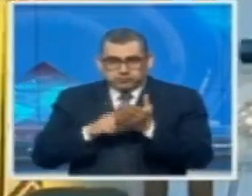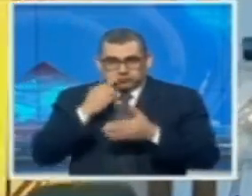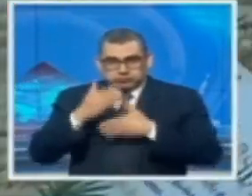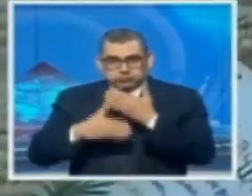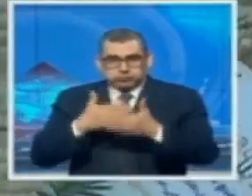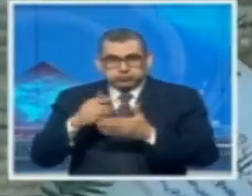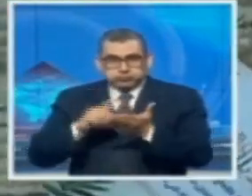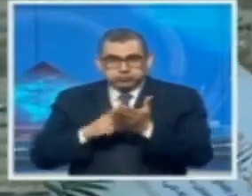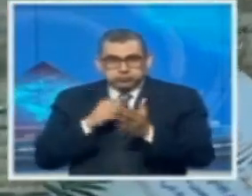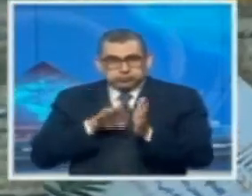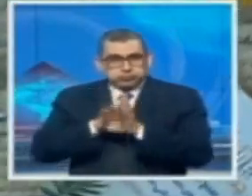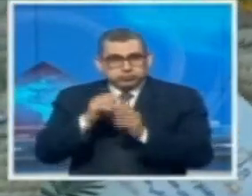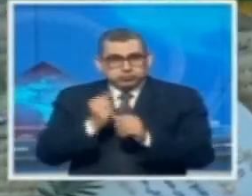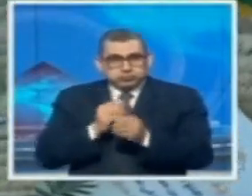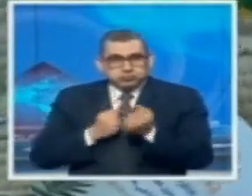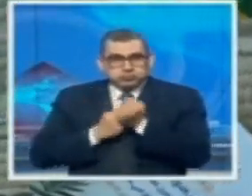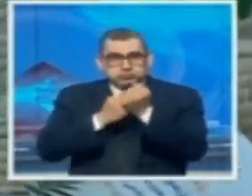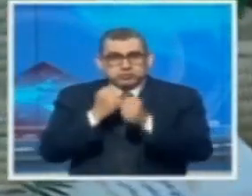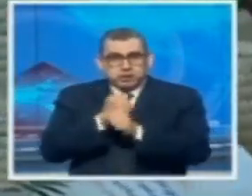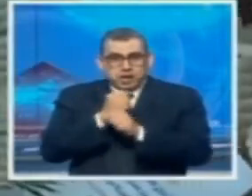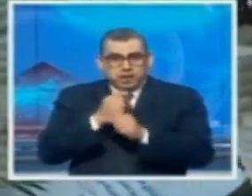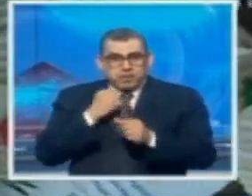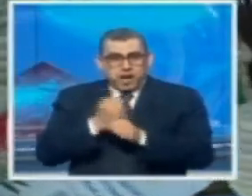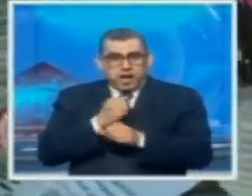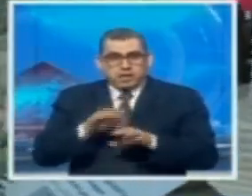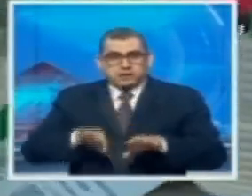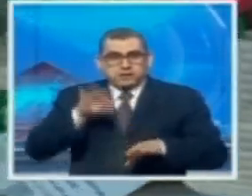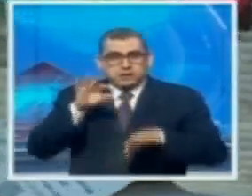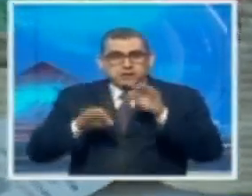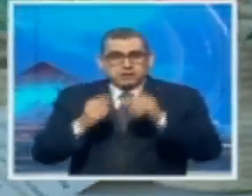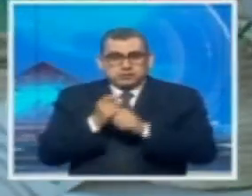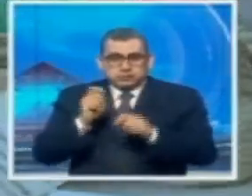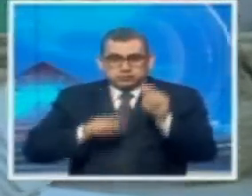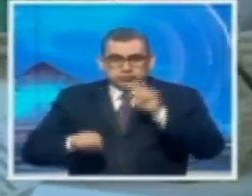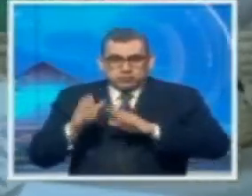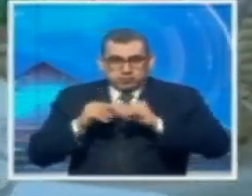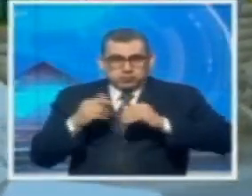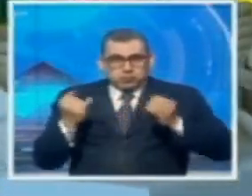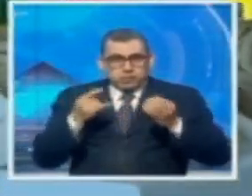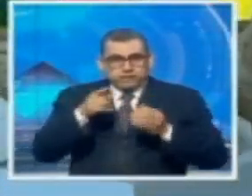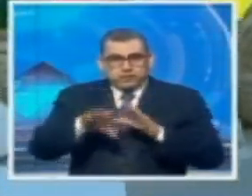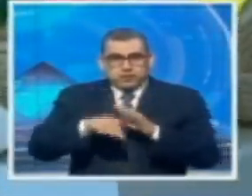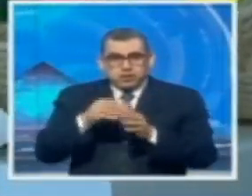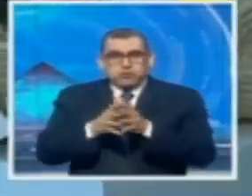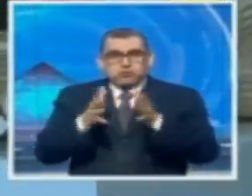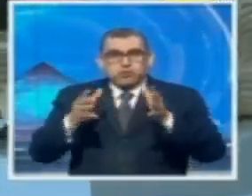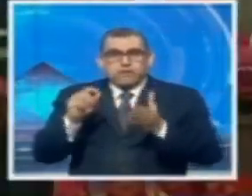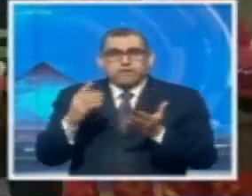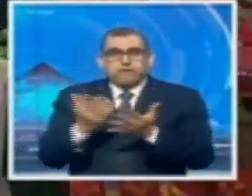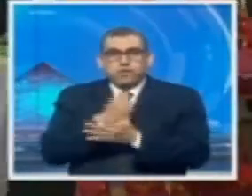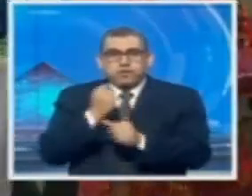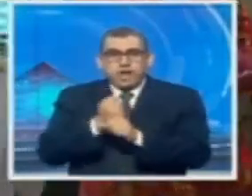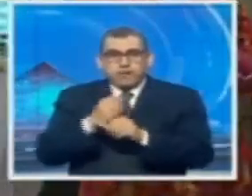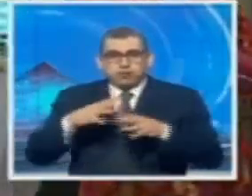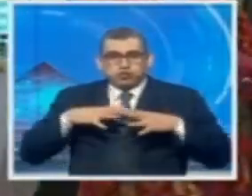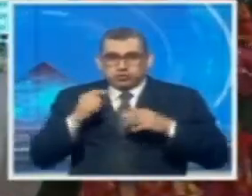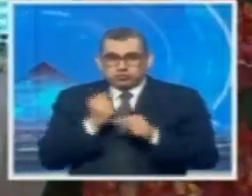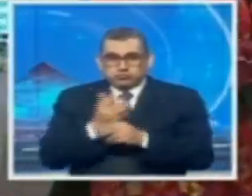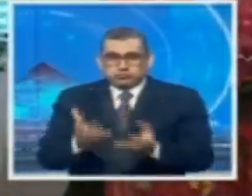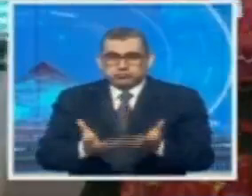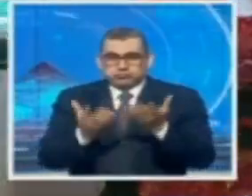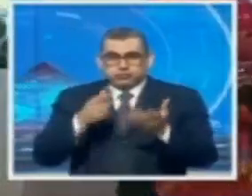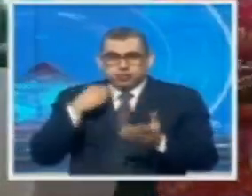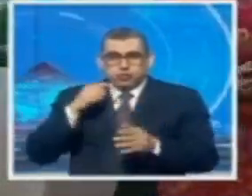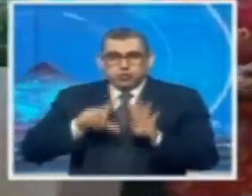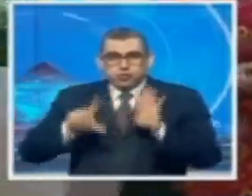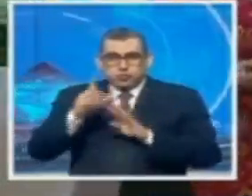هذا القطاع في دفع وتنمية عجلة الإنتاج في مختلف القطاعات وتوفير المزيد من فرص العمل، جاء افتتاح الدكتور